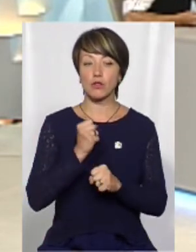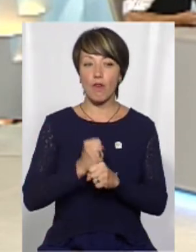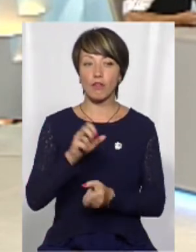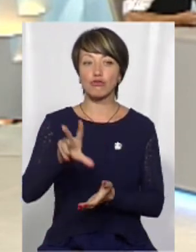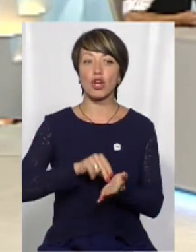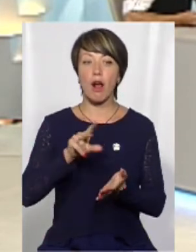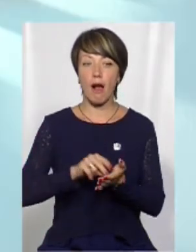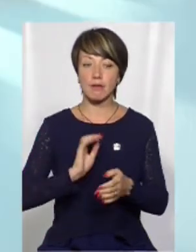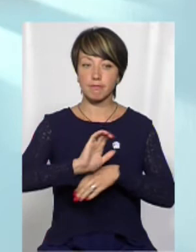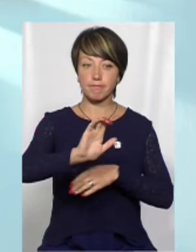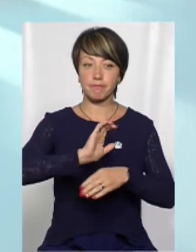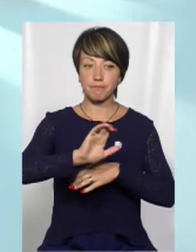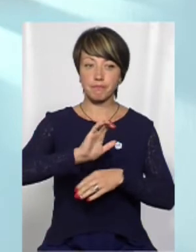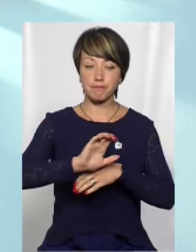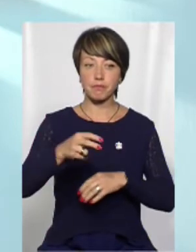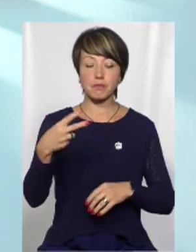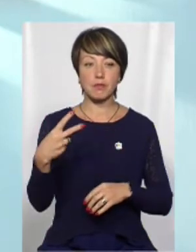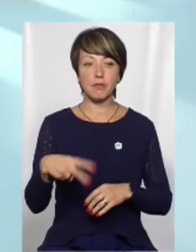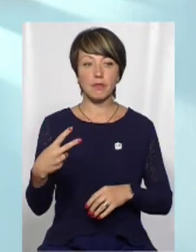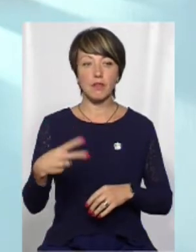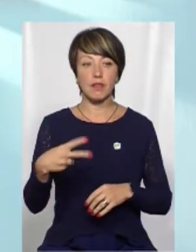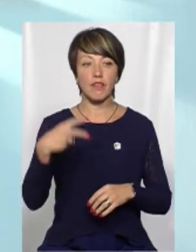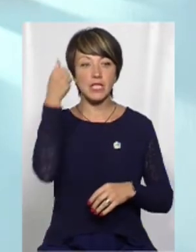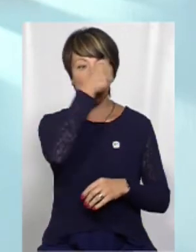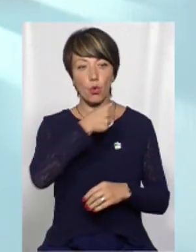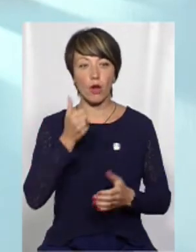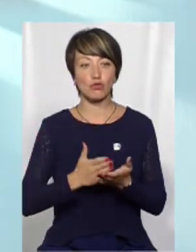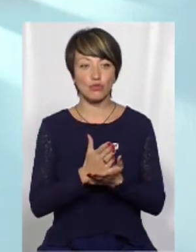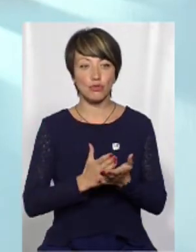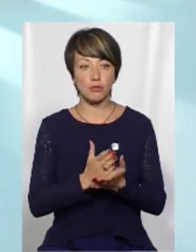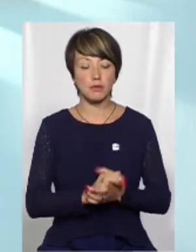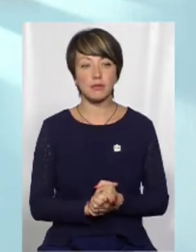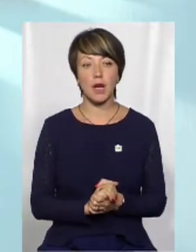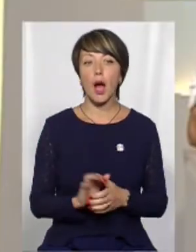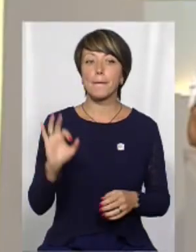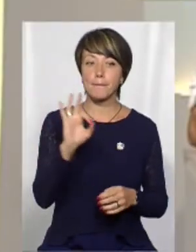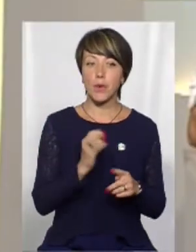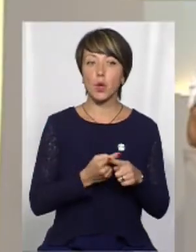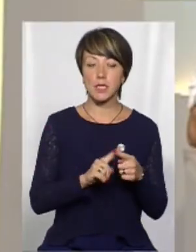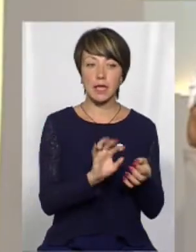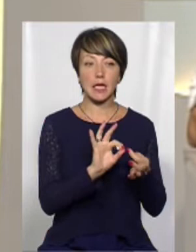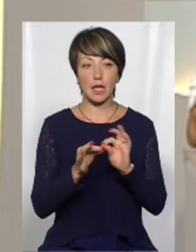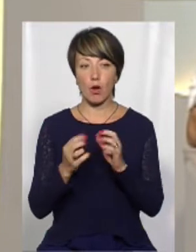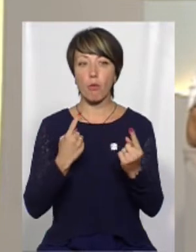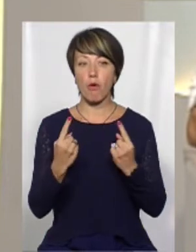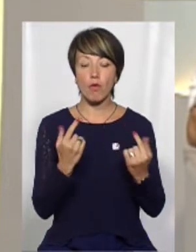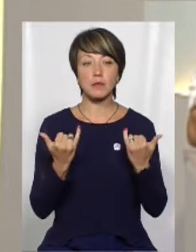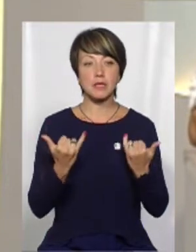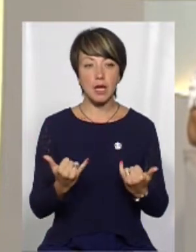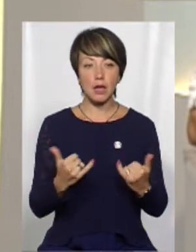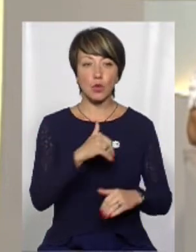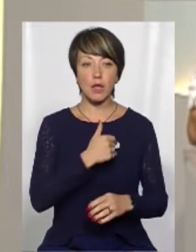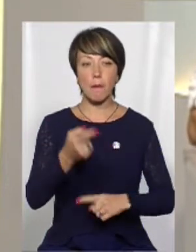на експорт приблизно 20 років. Ось ми ще про це в деталях поговоримо, але зараз хотів